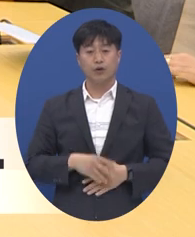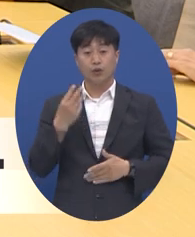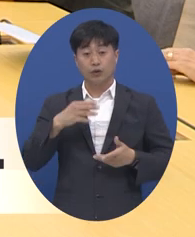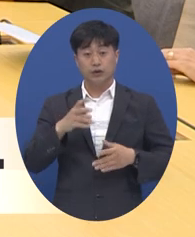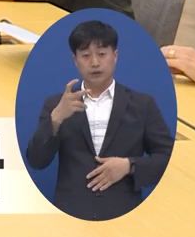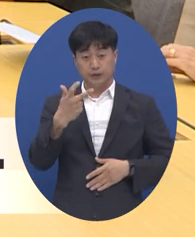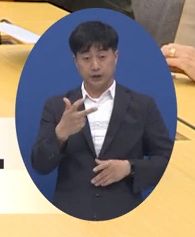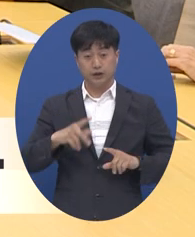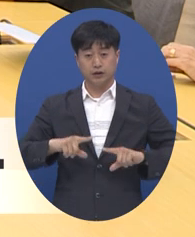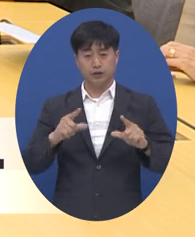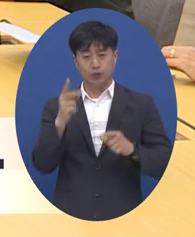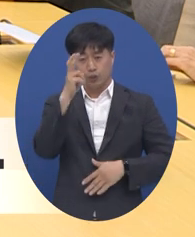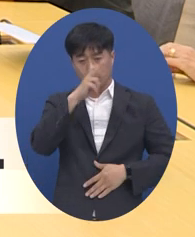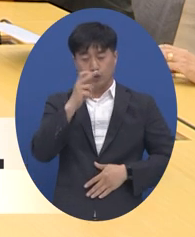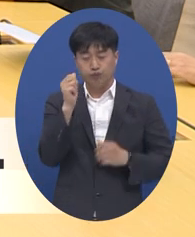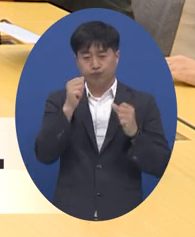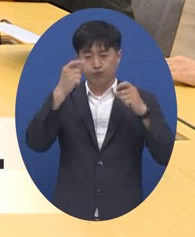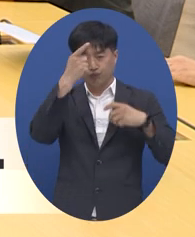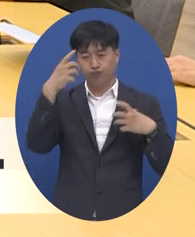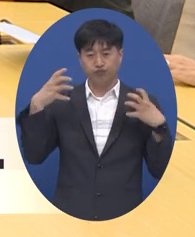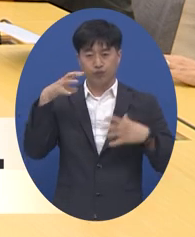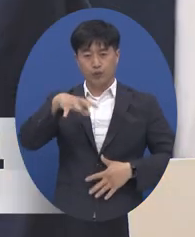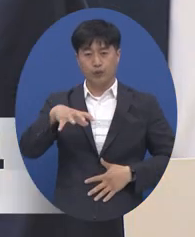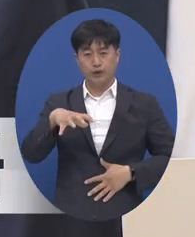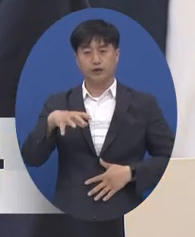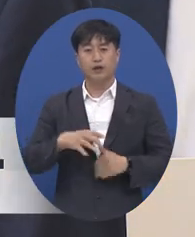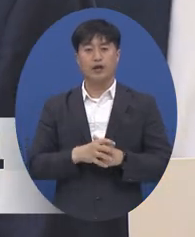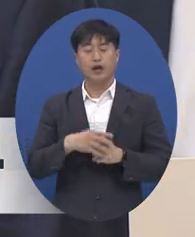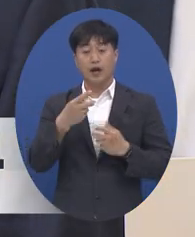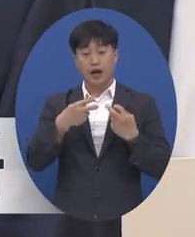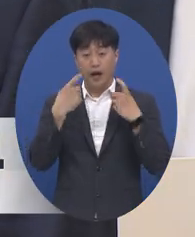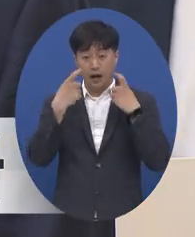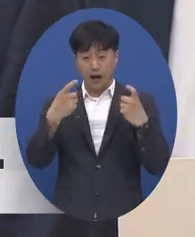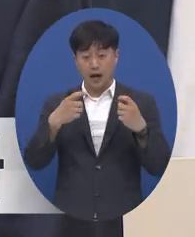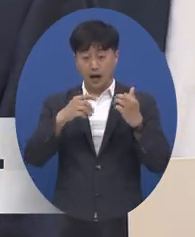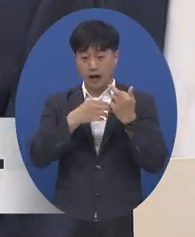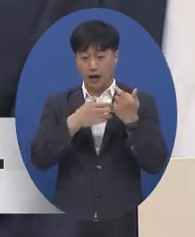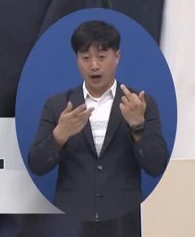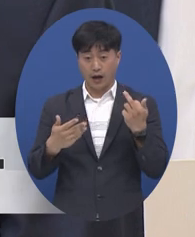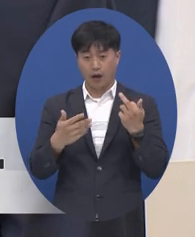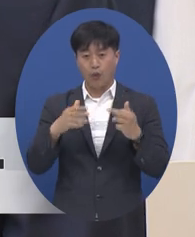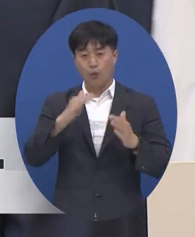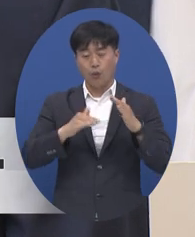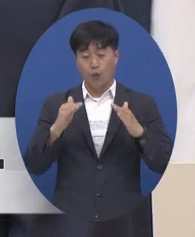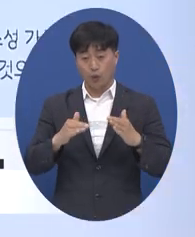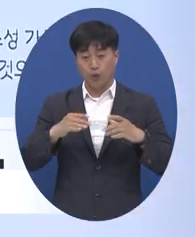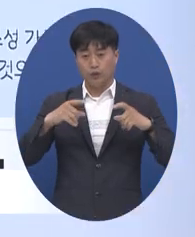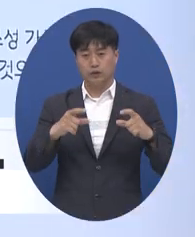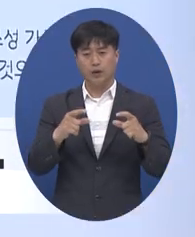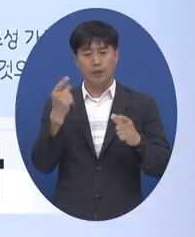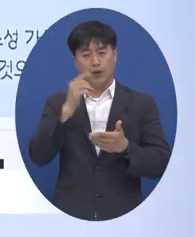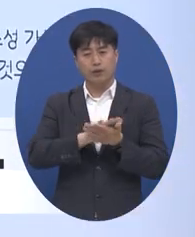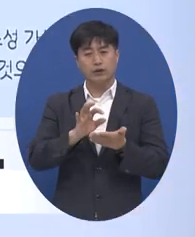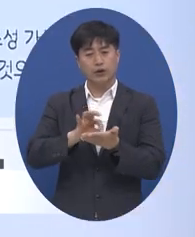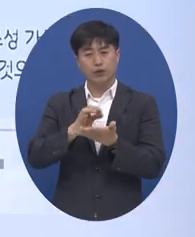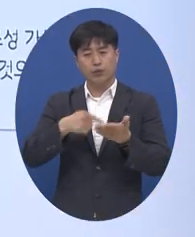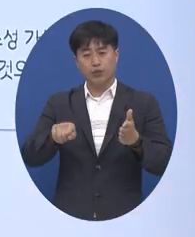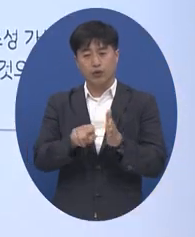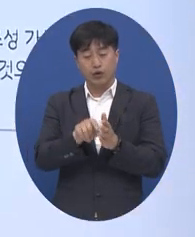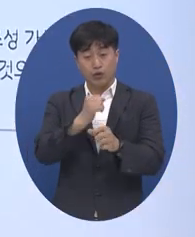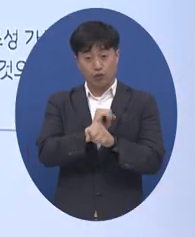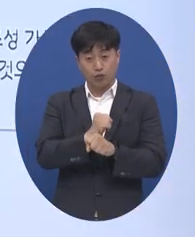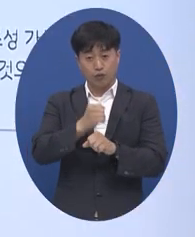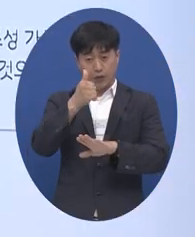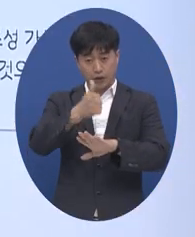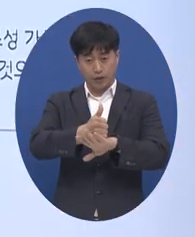경기도는 17일 오전 경기도청 북부청사 상황실에서 한강 하구 남북 공동수역의 평화적 활용을 위한 연구용역